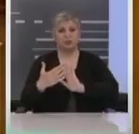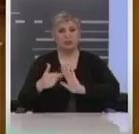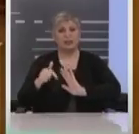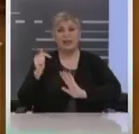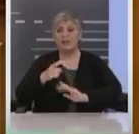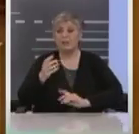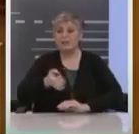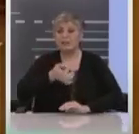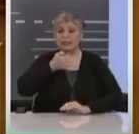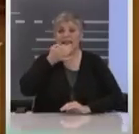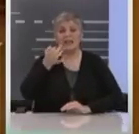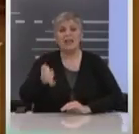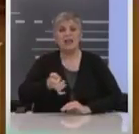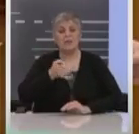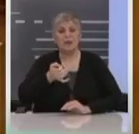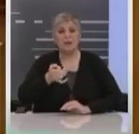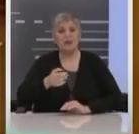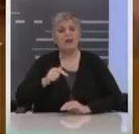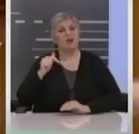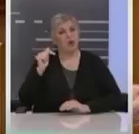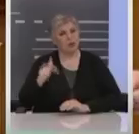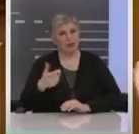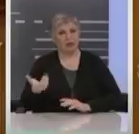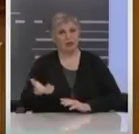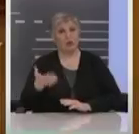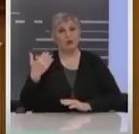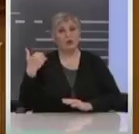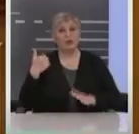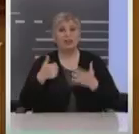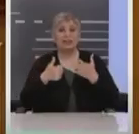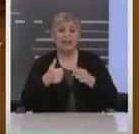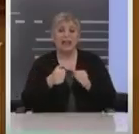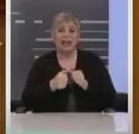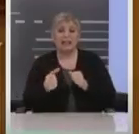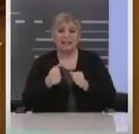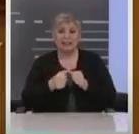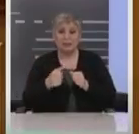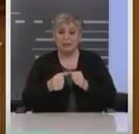πράξη, το έδειξε η ίδια η ζωή και το εξάμηνο εκείνο που τότε όταν εμείς